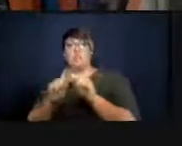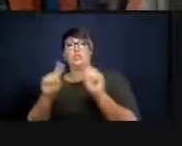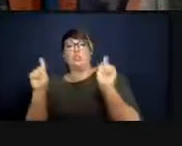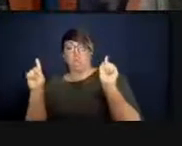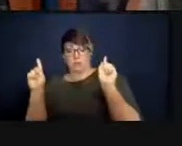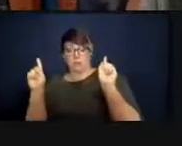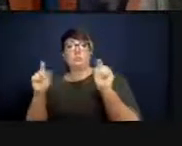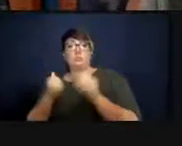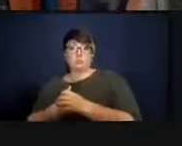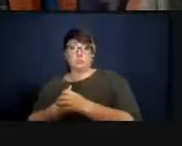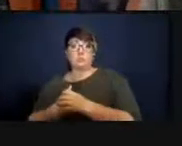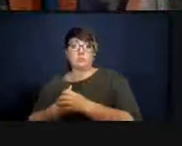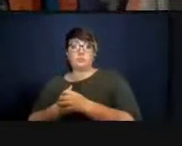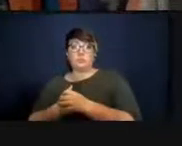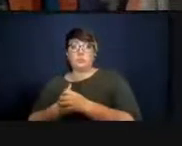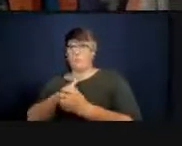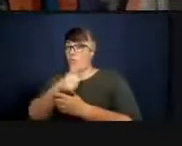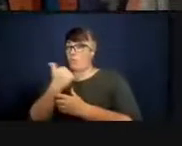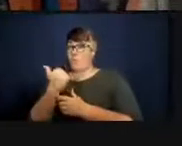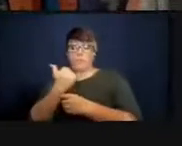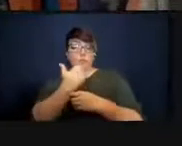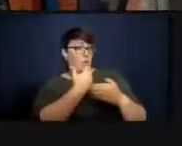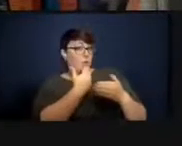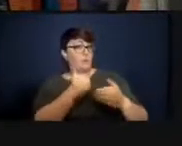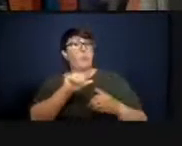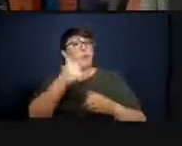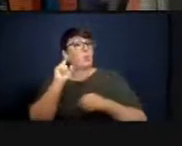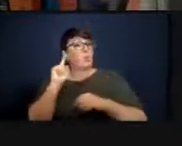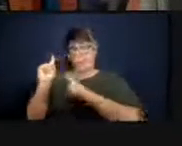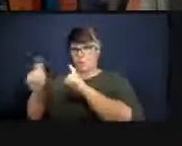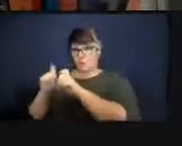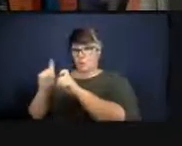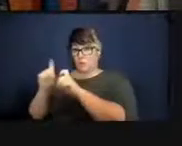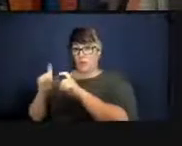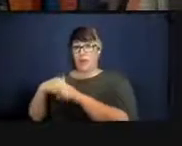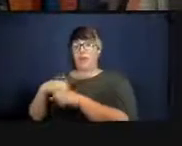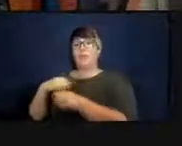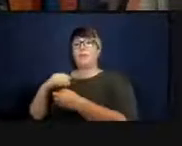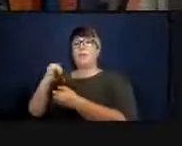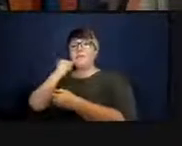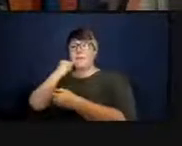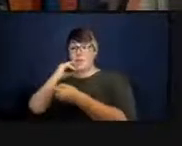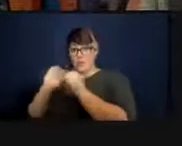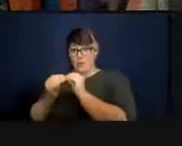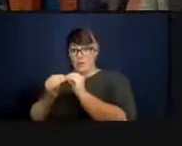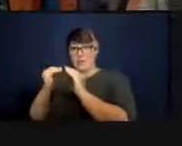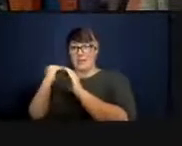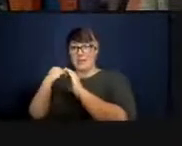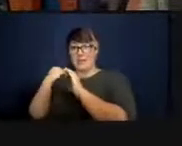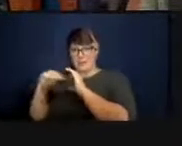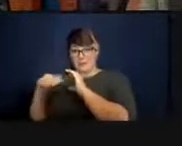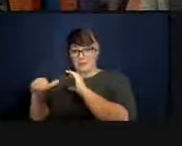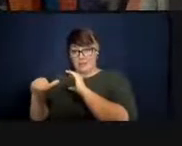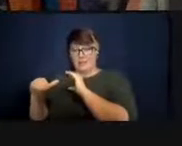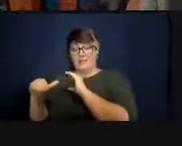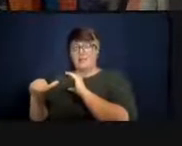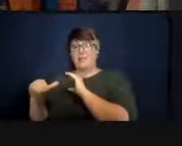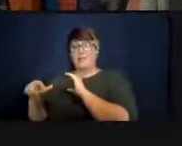Asante sana Amanda kwa wasilisho lako la leo. Je, kuna swali? Iwapo kuna swali